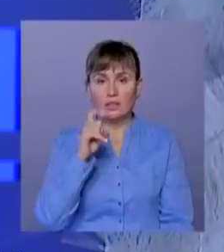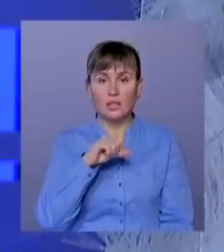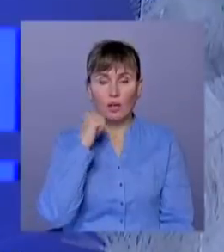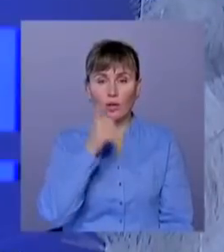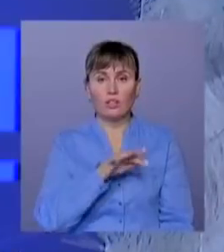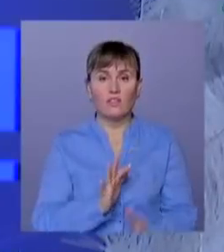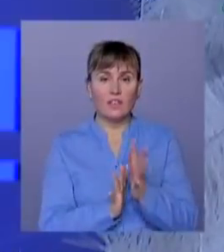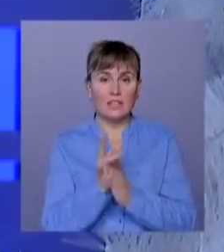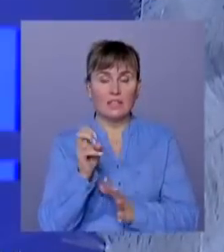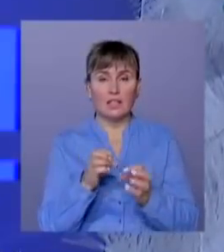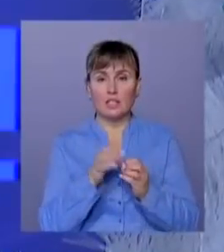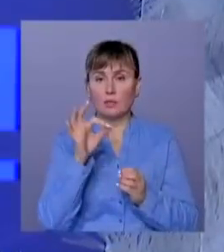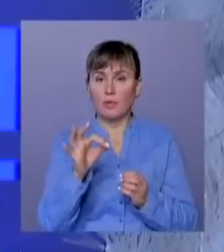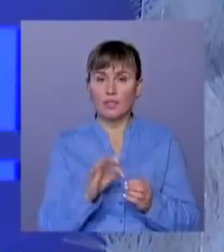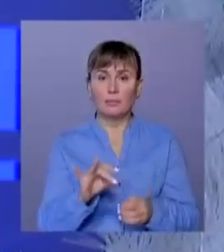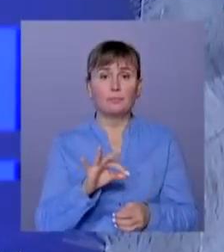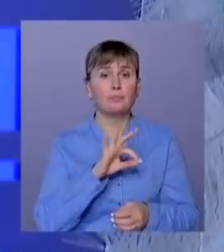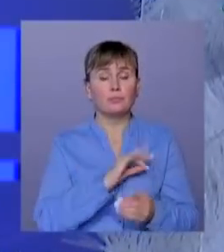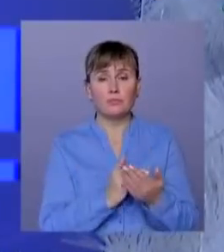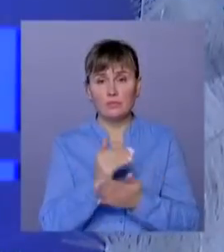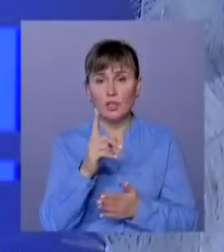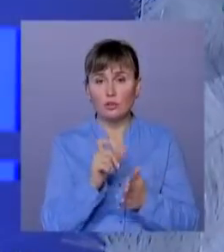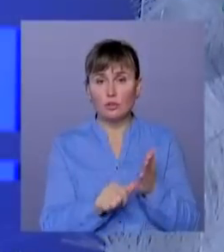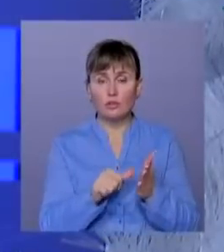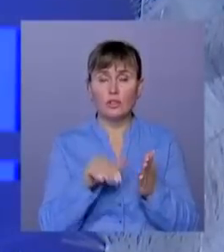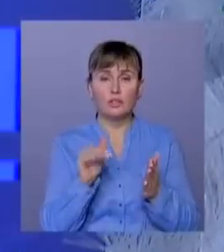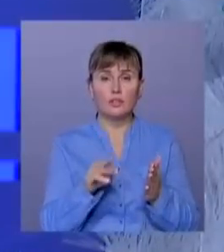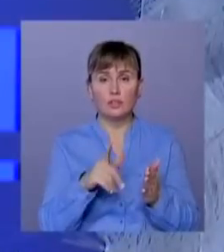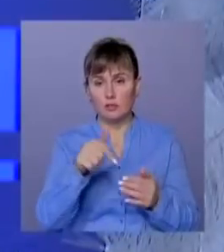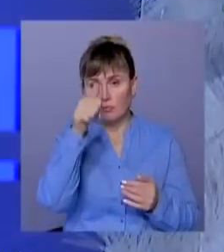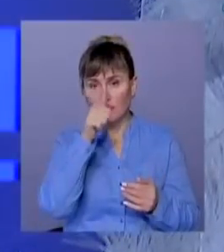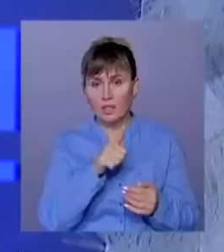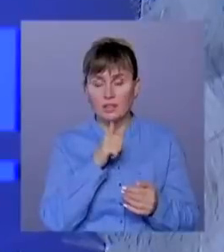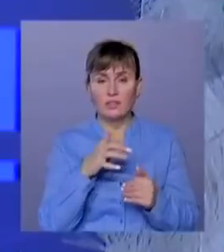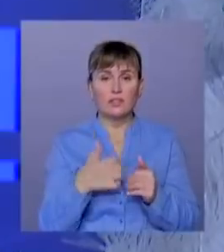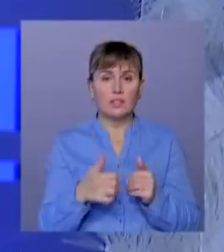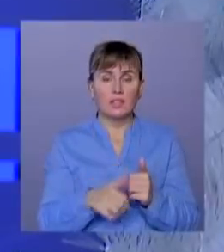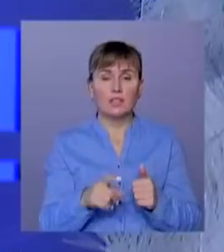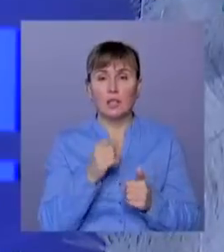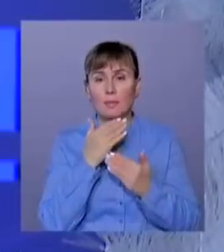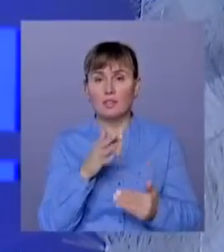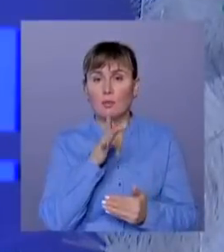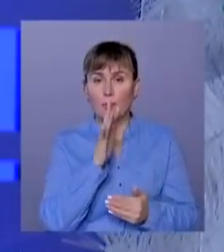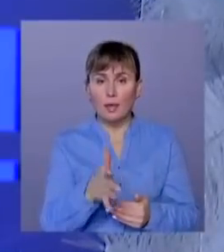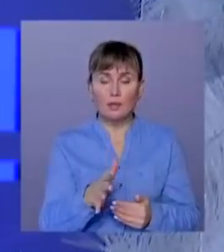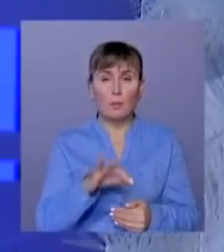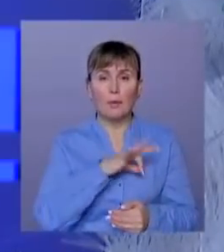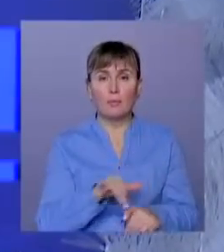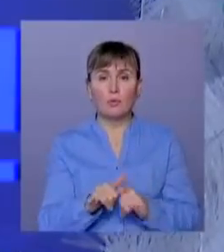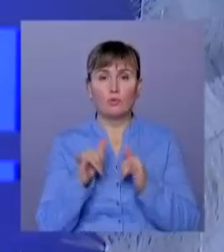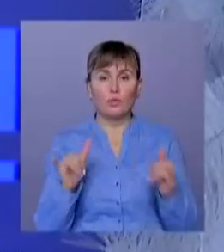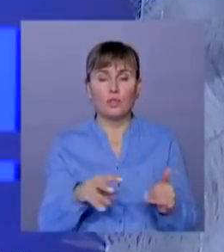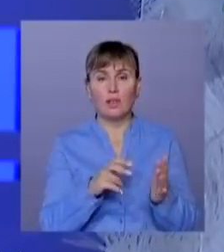выросли на 10% и превысили 160 тысяч тенге в месяц. В среднем за последние 5 лет прибыль увеличивается